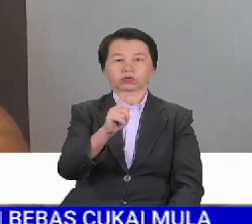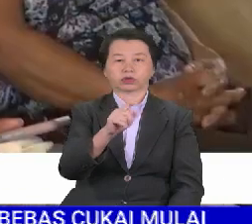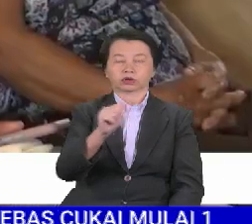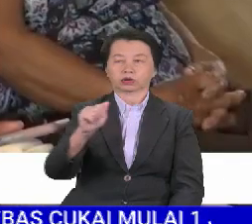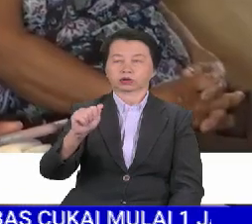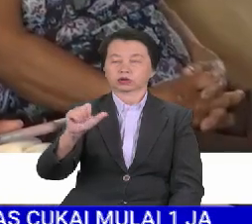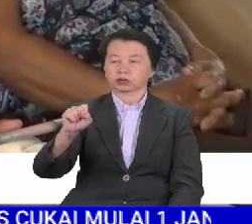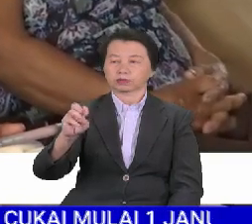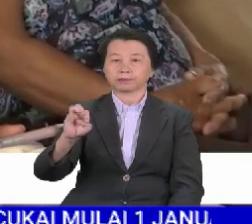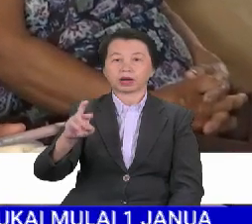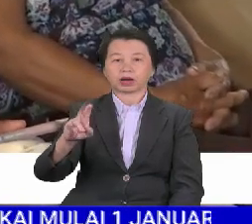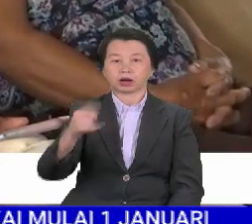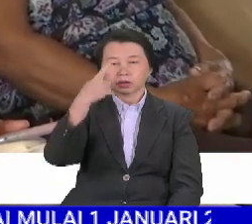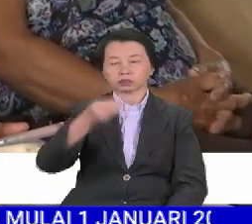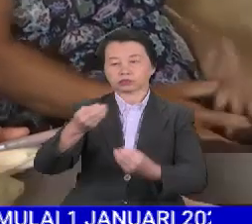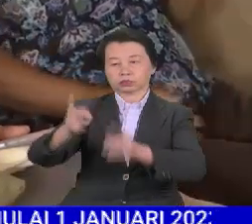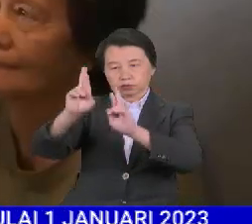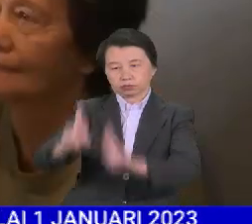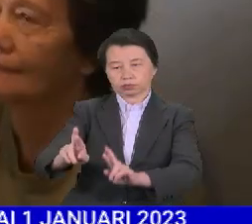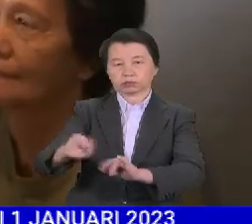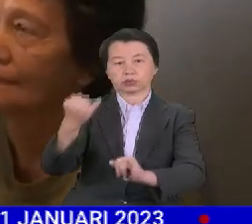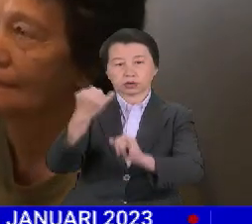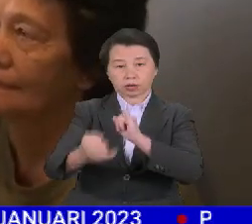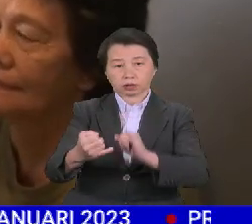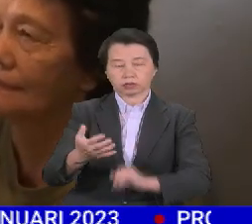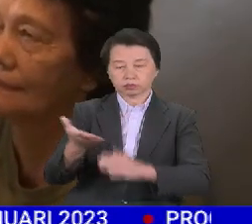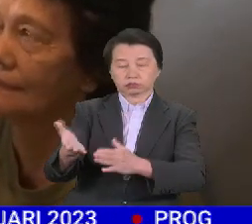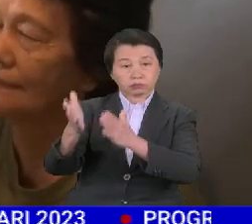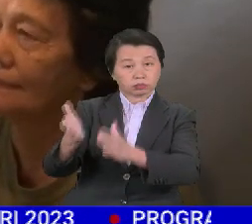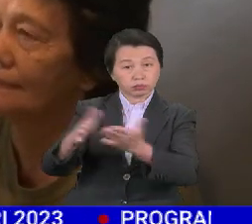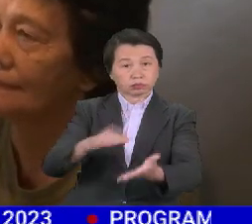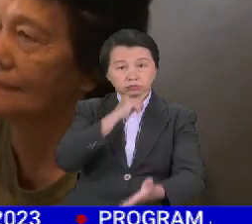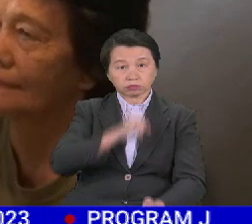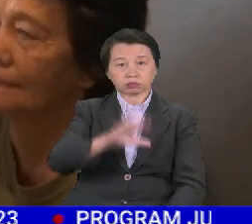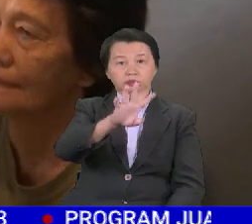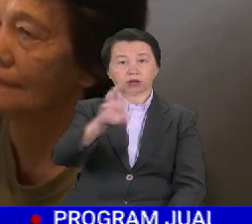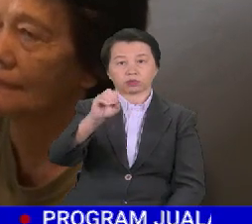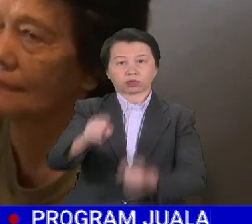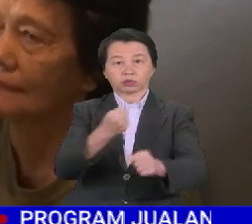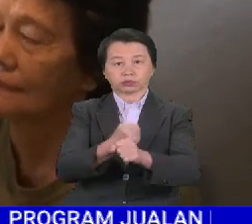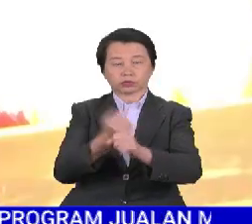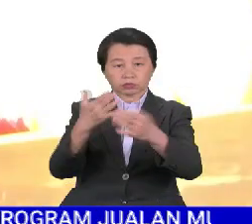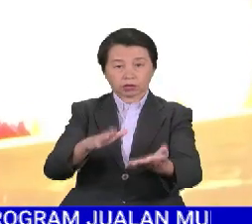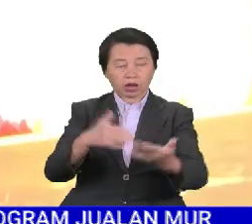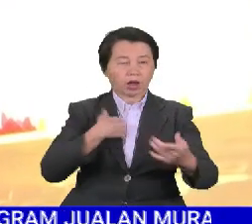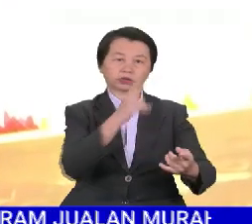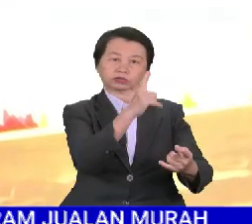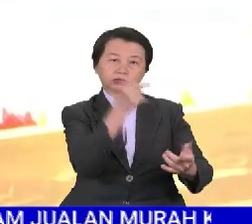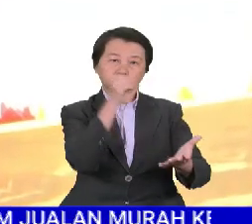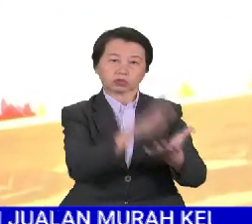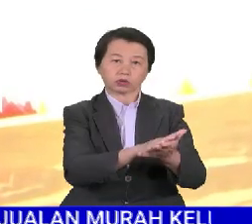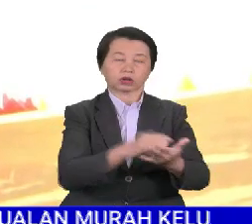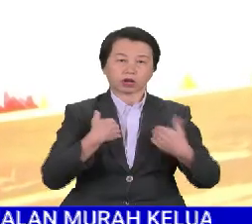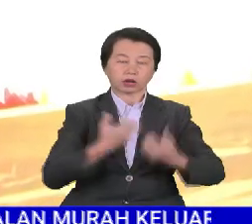tadi bagi memberikan penghormatan terakhir. Mendiang Jet yang berusia 40 tahun meninggalkan seorang balu dan